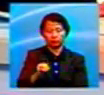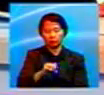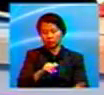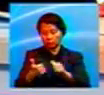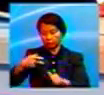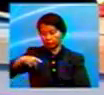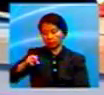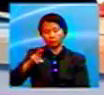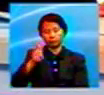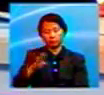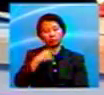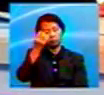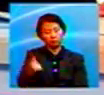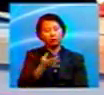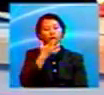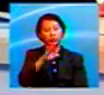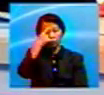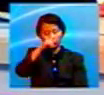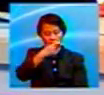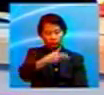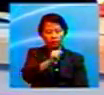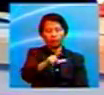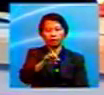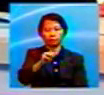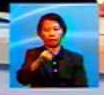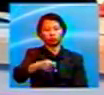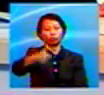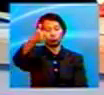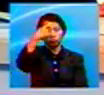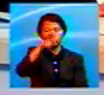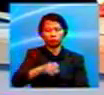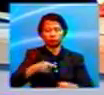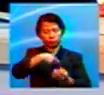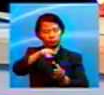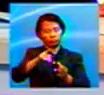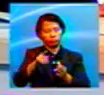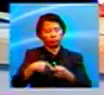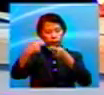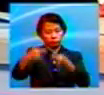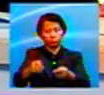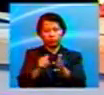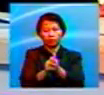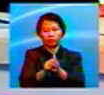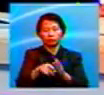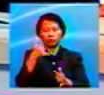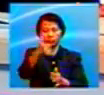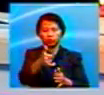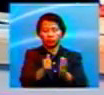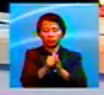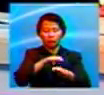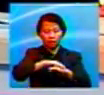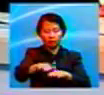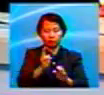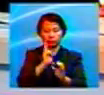PNB nyata memberi tuah kepada Halimatu Saadiah yang memenangi hadiah utama peraduan pengunjung bertuah. Hanya dengan menghantar 10